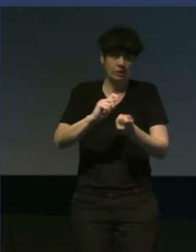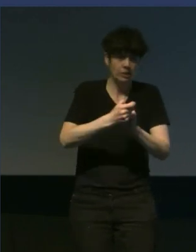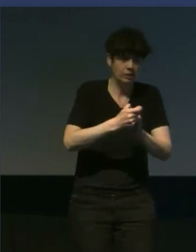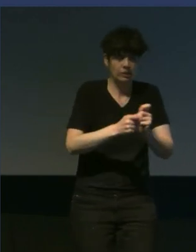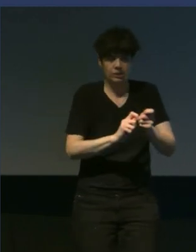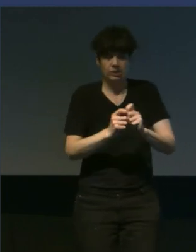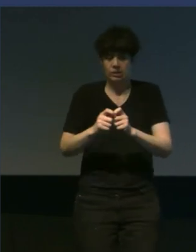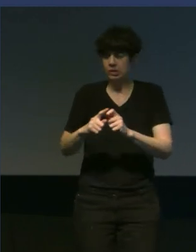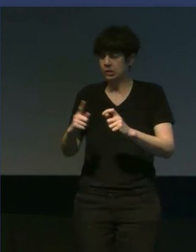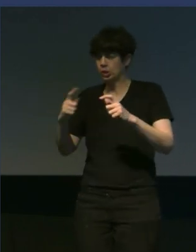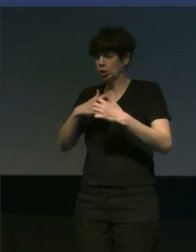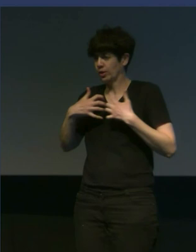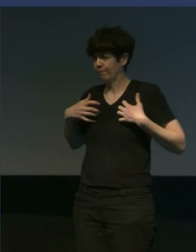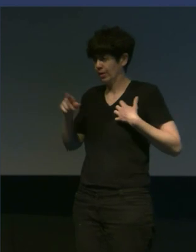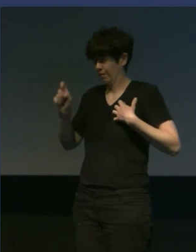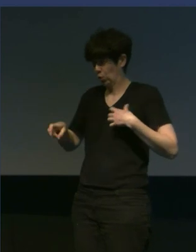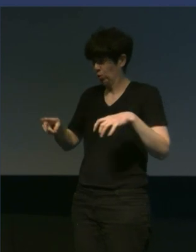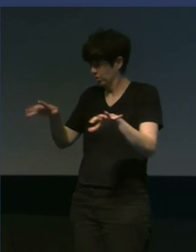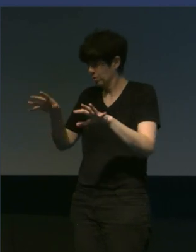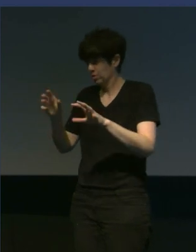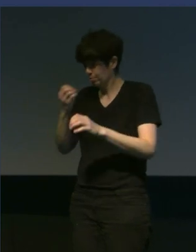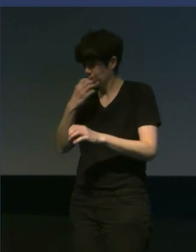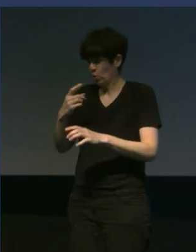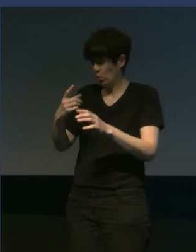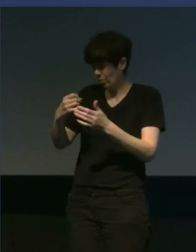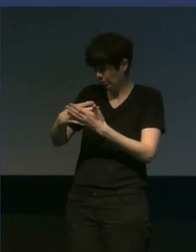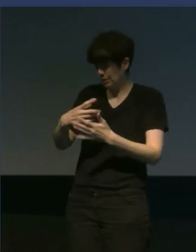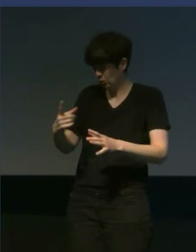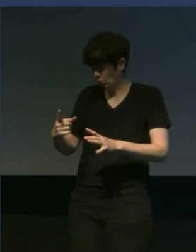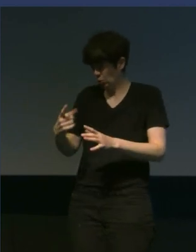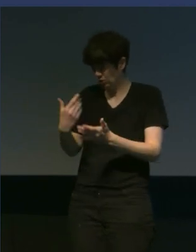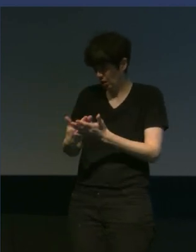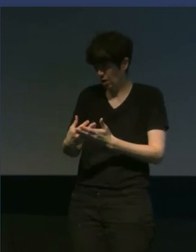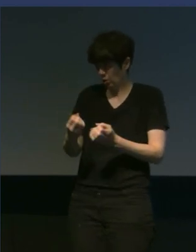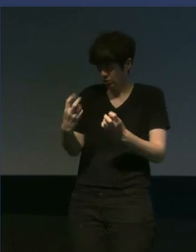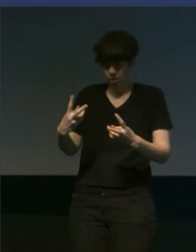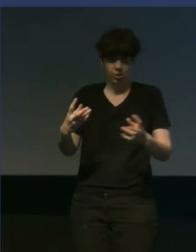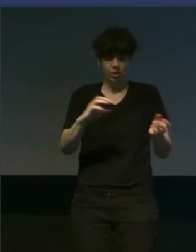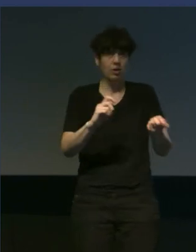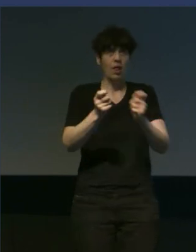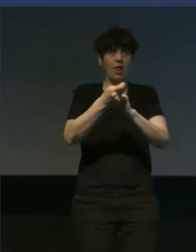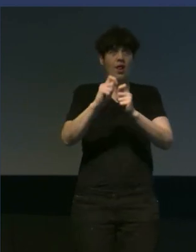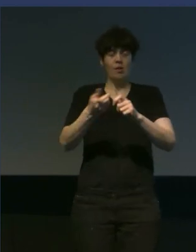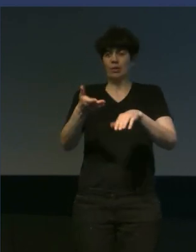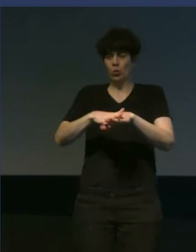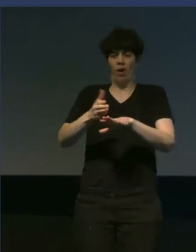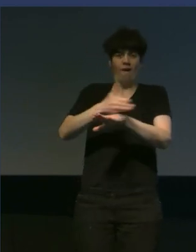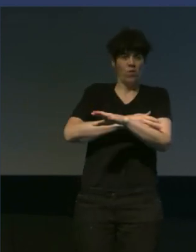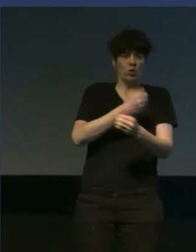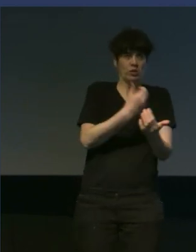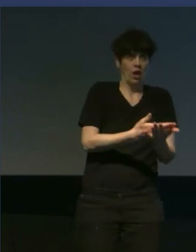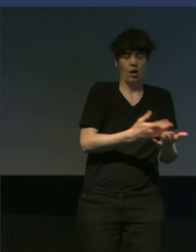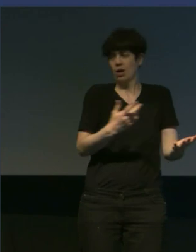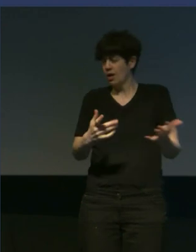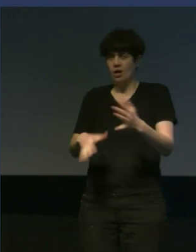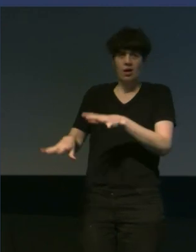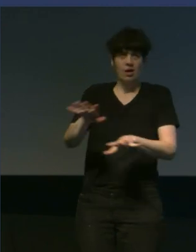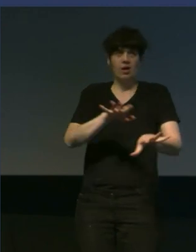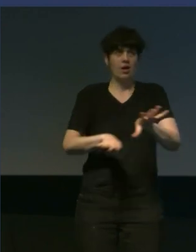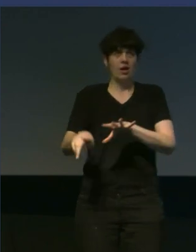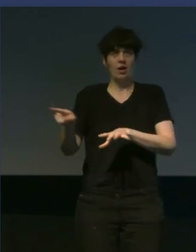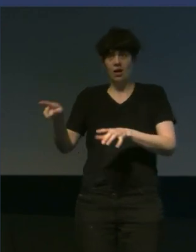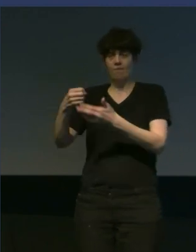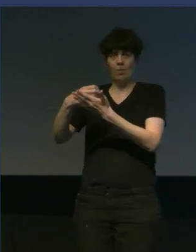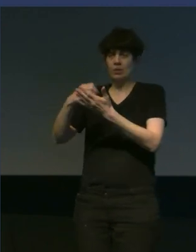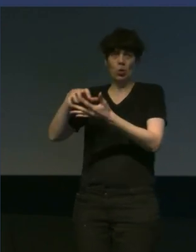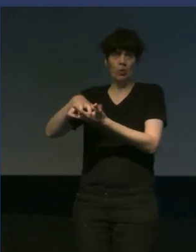scientifiques s'accordent. Cette donnée-là qu'on va donner, s'obtient, on va prendre les données s'obtiennent. Ils ont plein